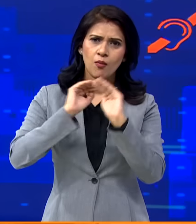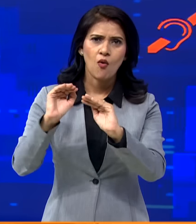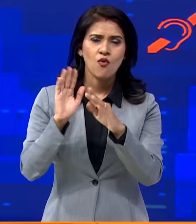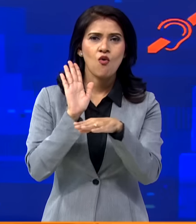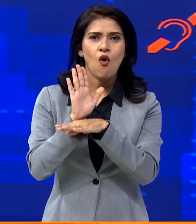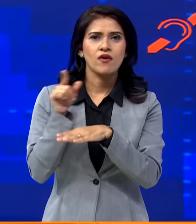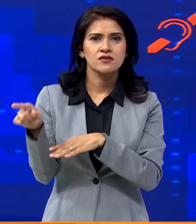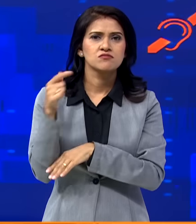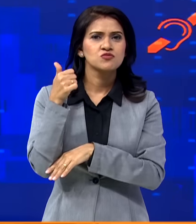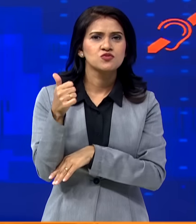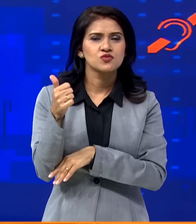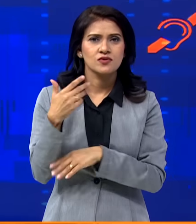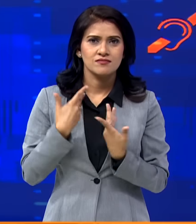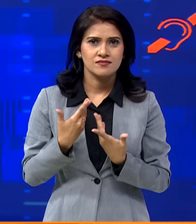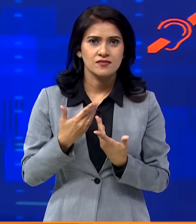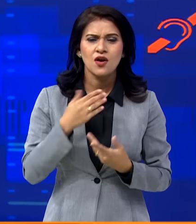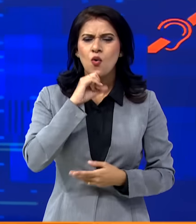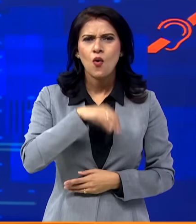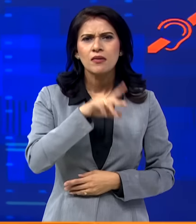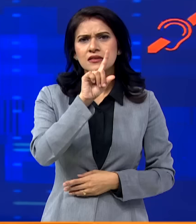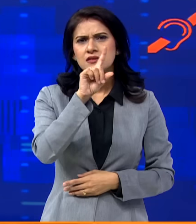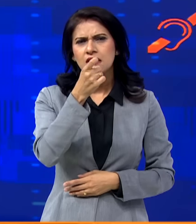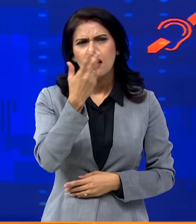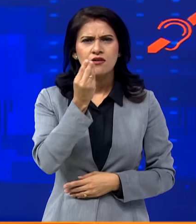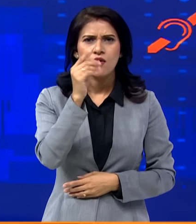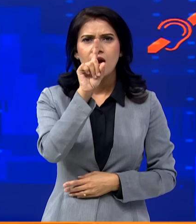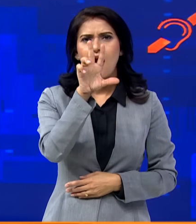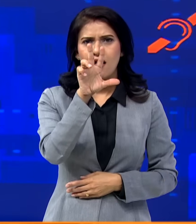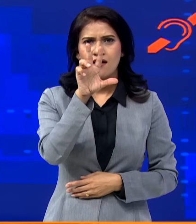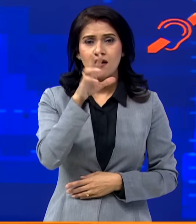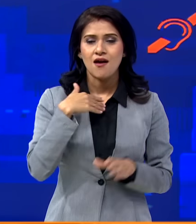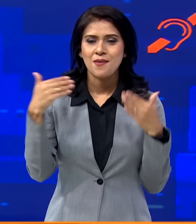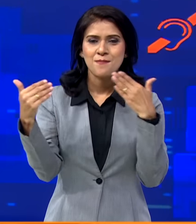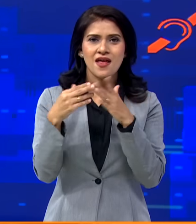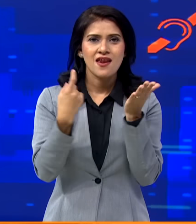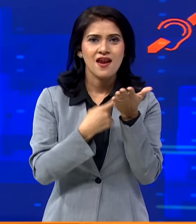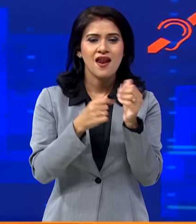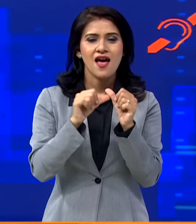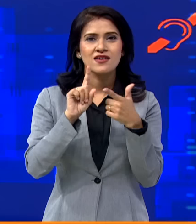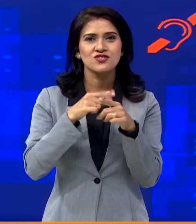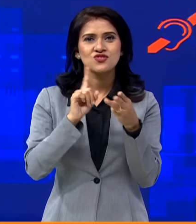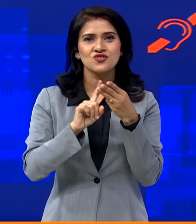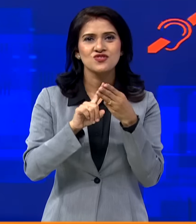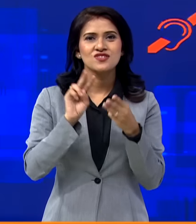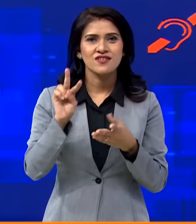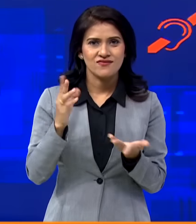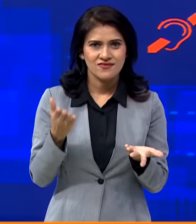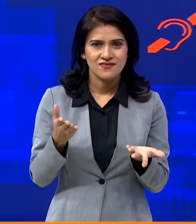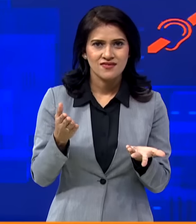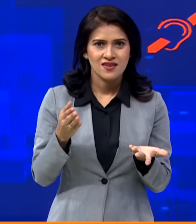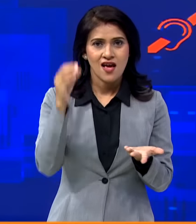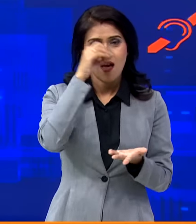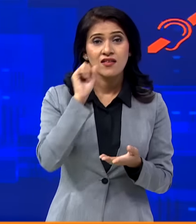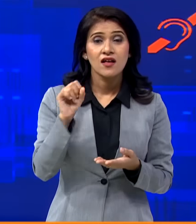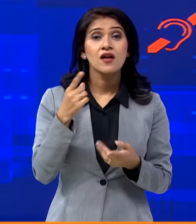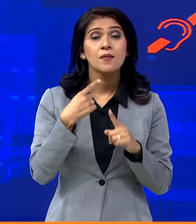रहा मैं जब 171 साल का था तो राजीव गांधी जी से मुलाकात हुई थी राजेश पायलट जी ने छात्र